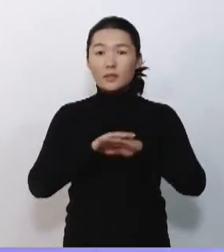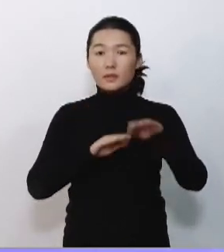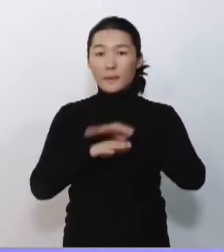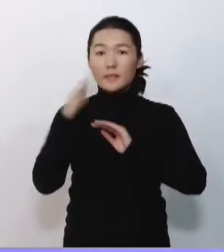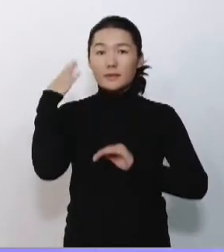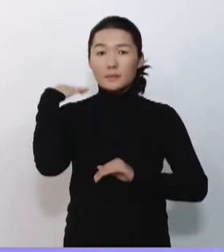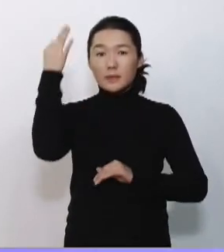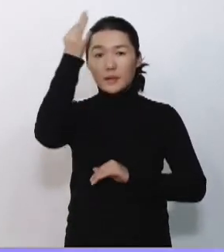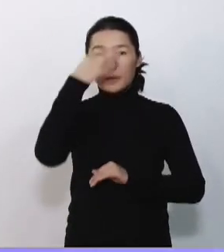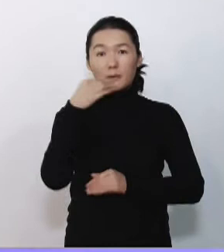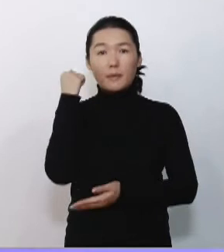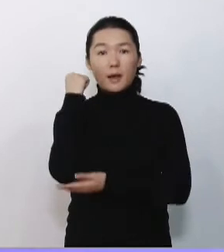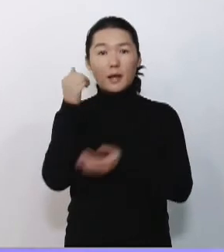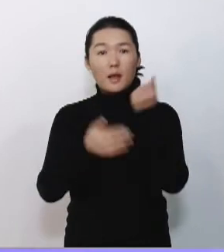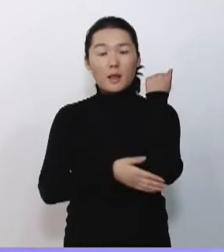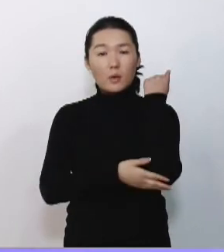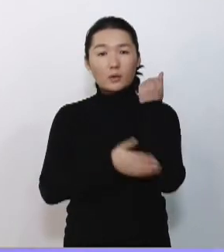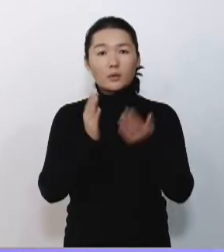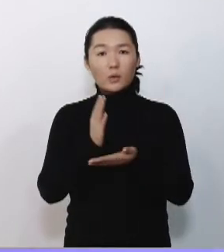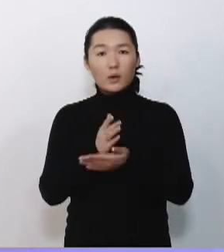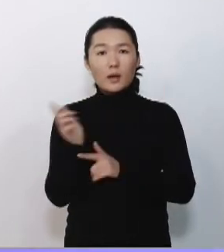прямая, локти у края.